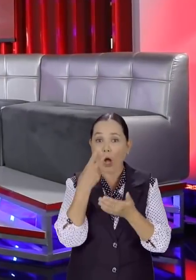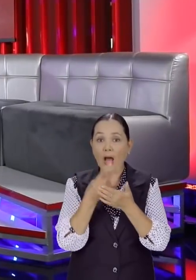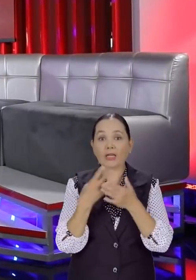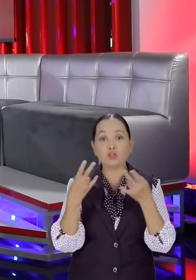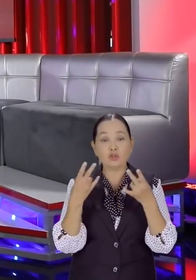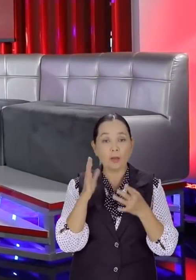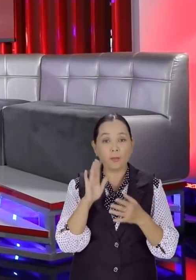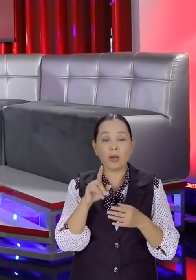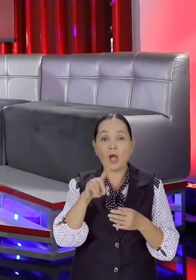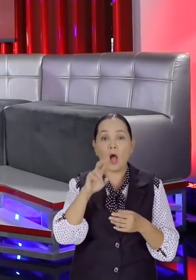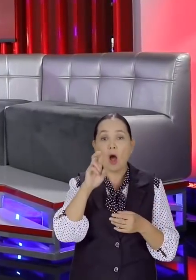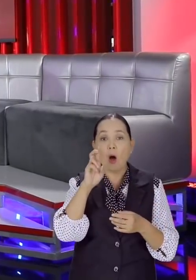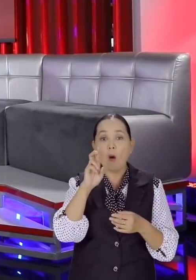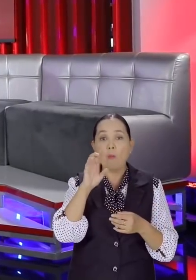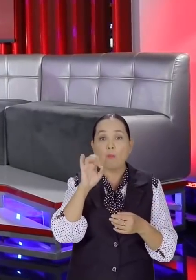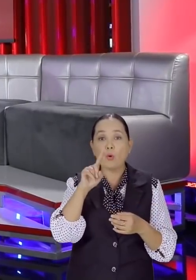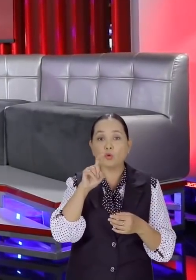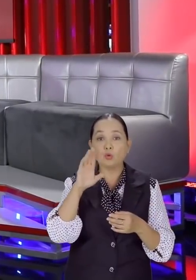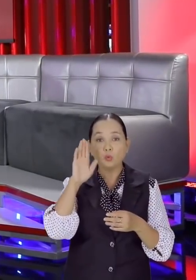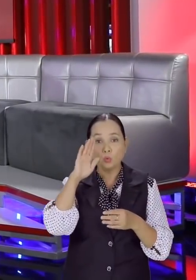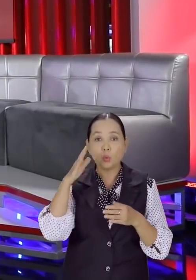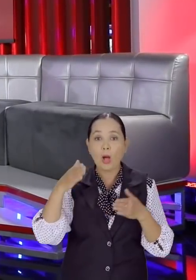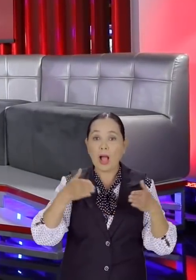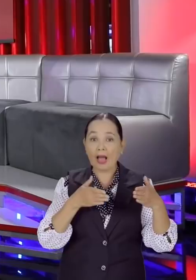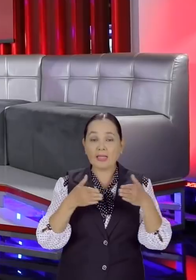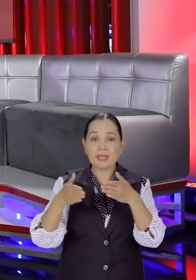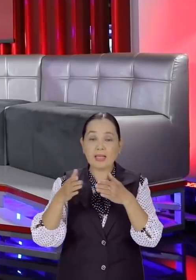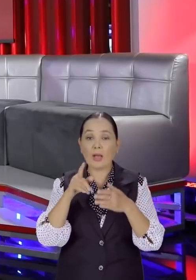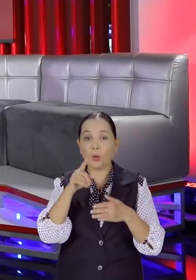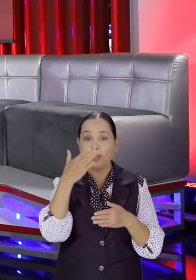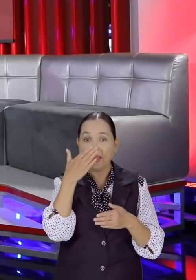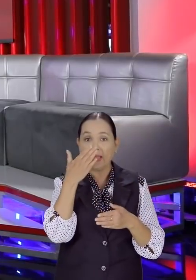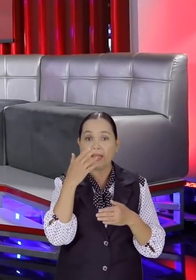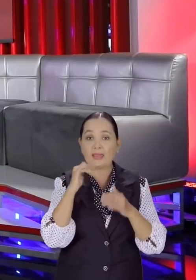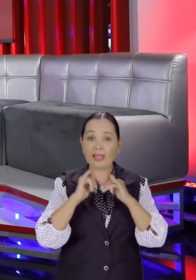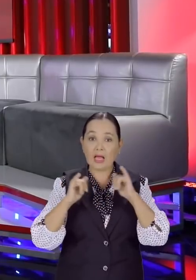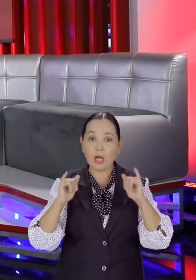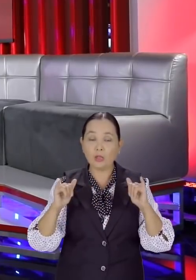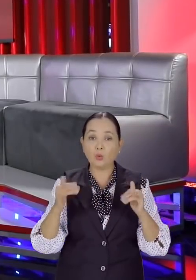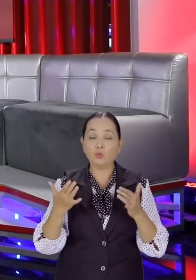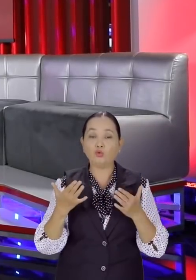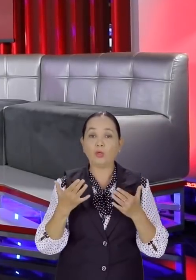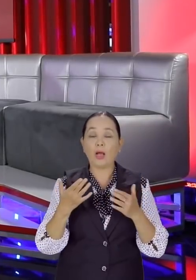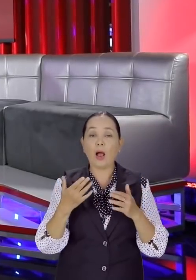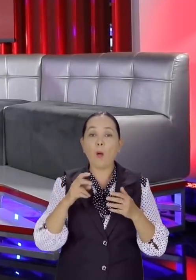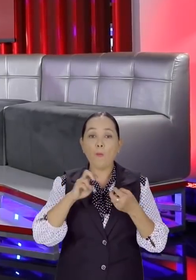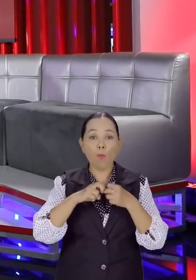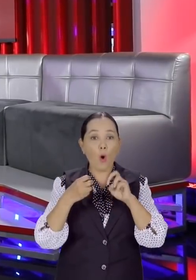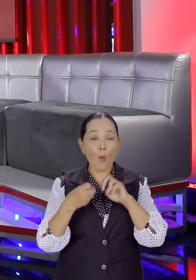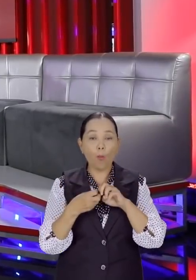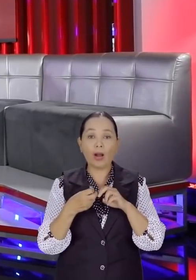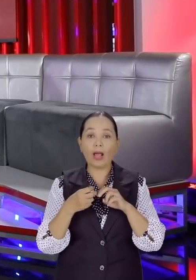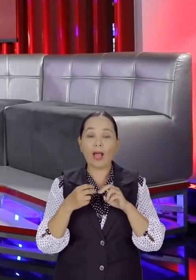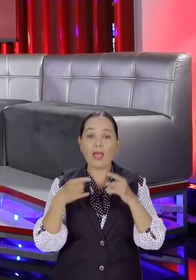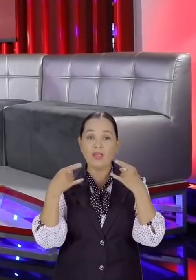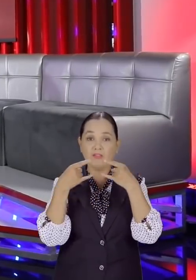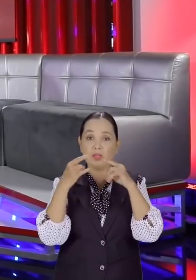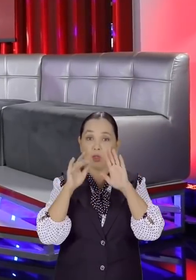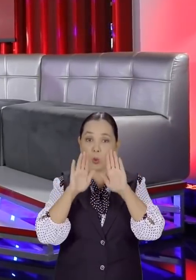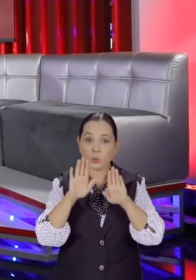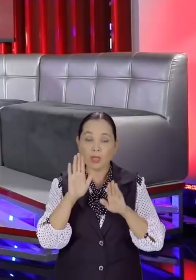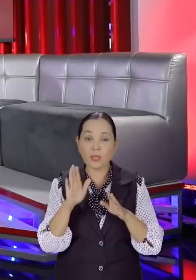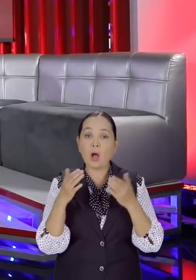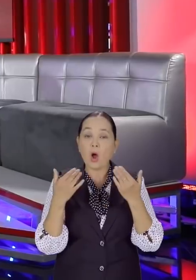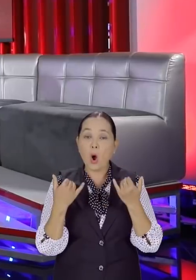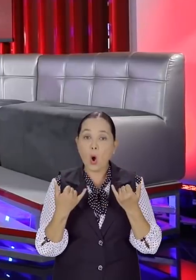kerak bo'lgan bu suv kanalining ahvoli va undan chiqayotgan hid taratuvchi demak muammoni efirga